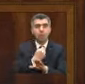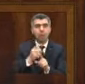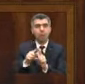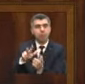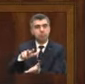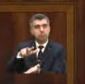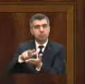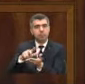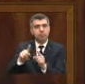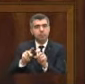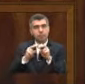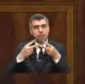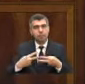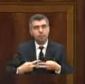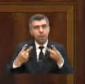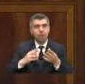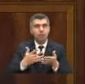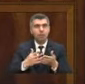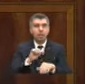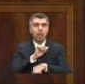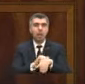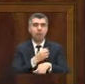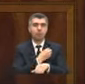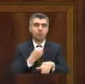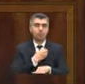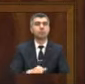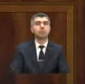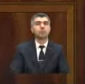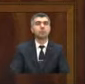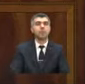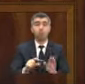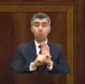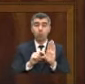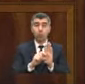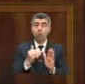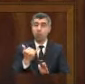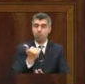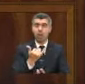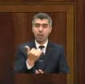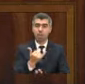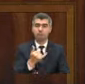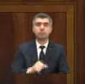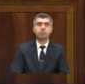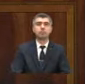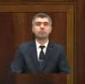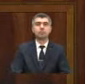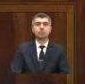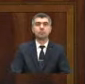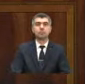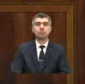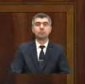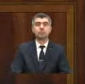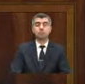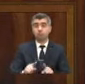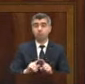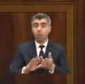ورش تعميم الحماية الاجتماعية. هو موضوع مهم بالغ الأهمية، يفرض